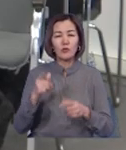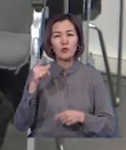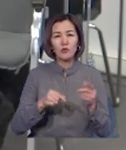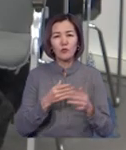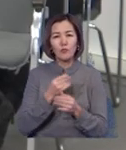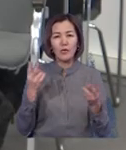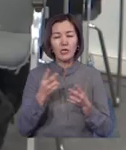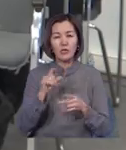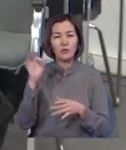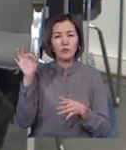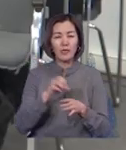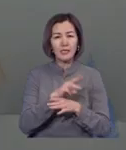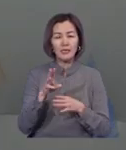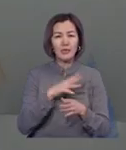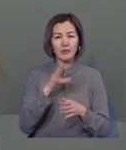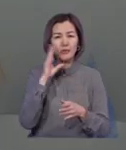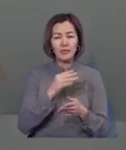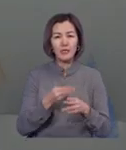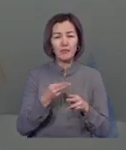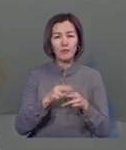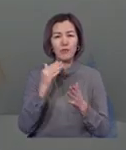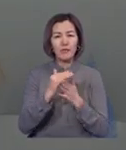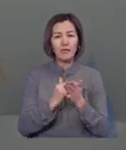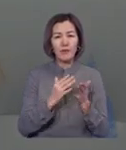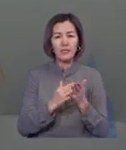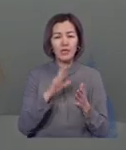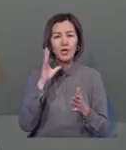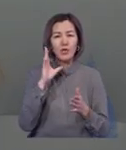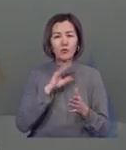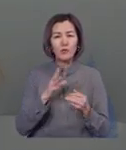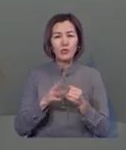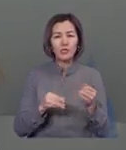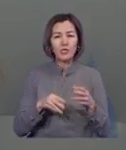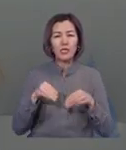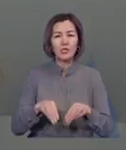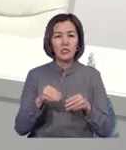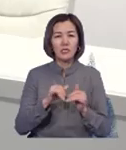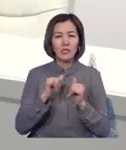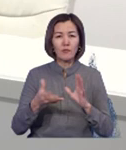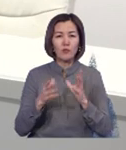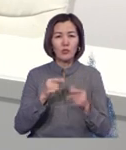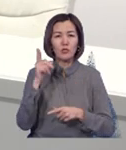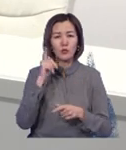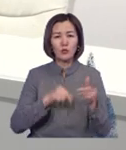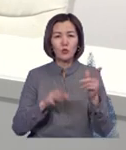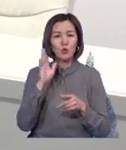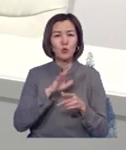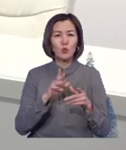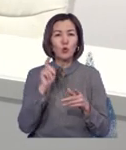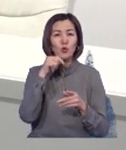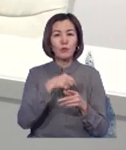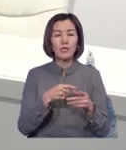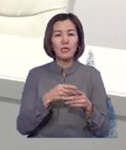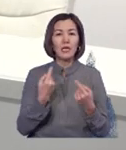өнімдеріне қажеттілікті 100%-ға дейін қамтамасыз ете алады. Бағдарлама аясында суармалы егіншілікті дамыту мақсатында су